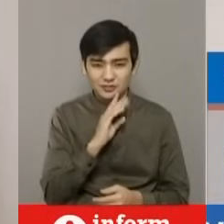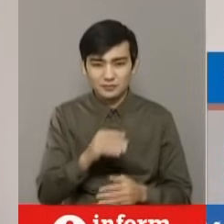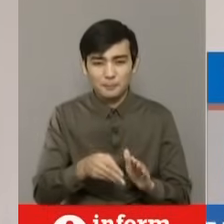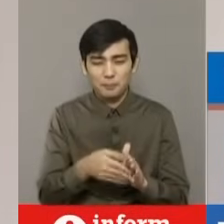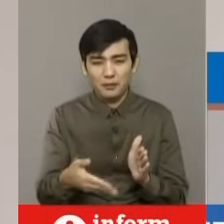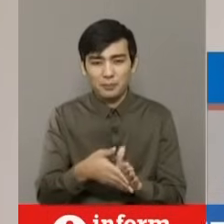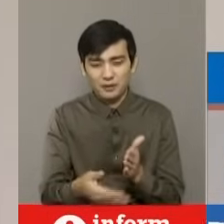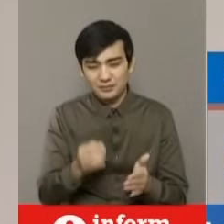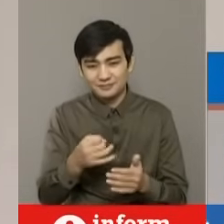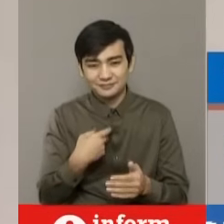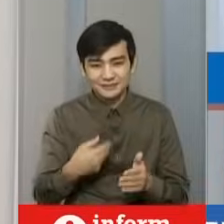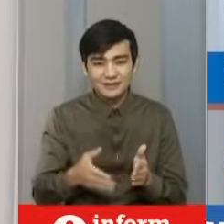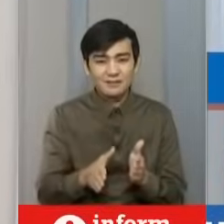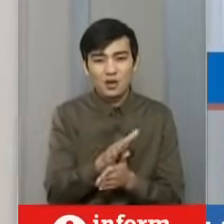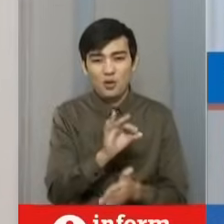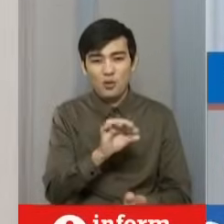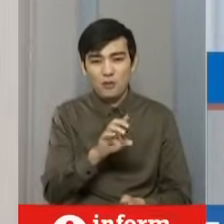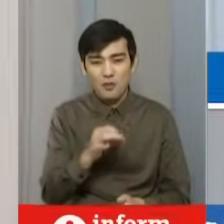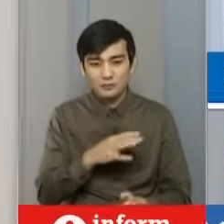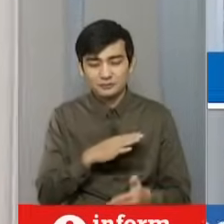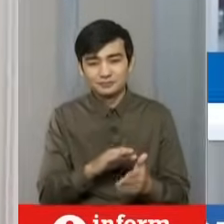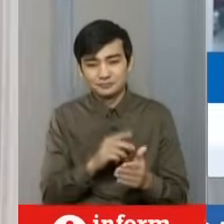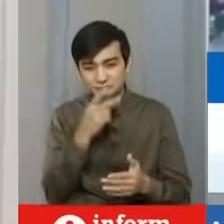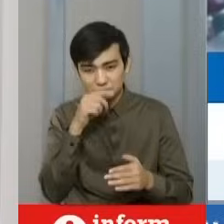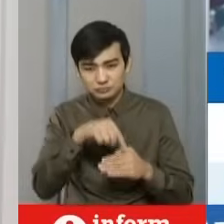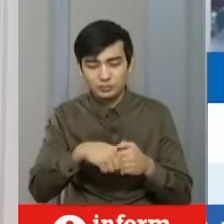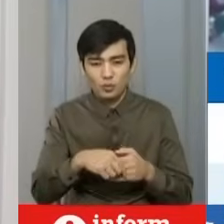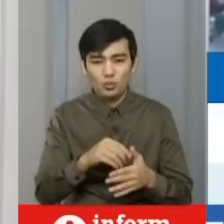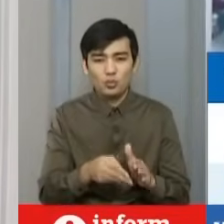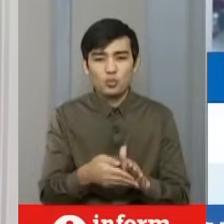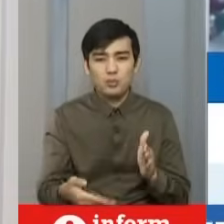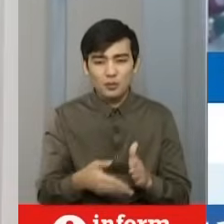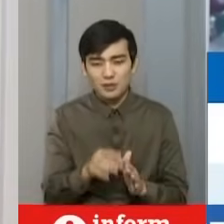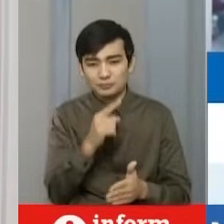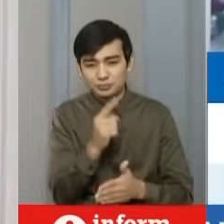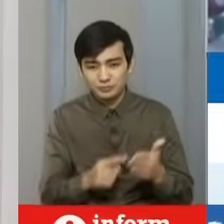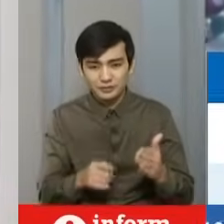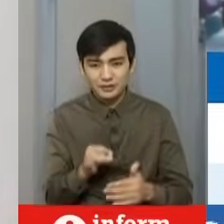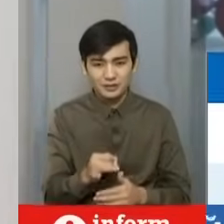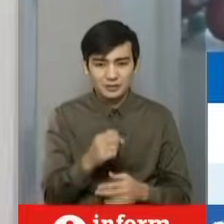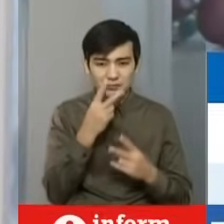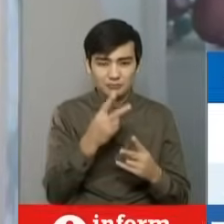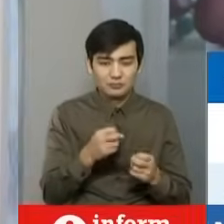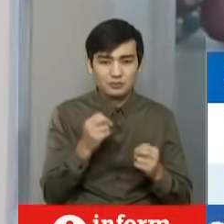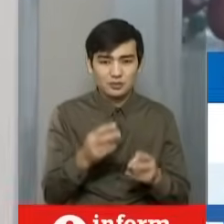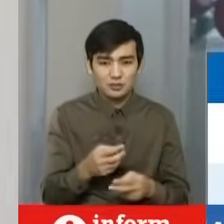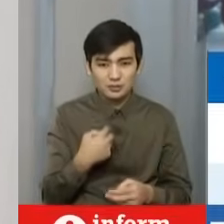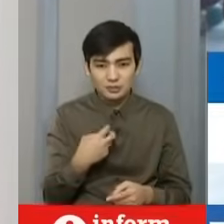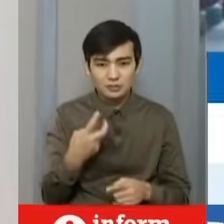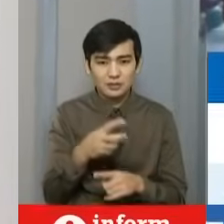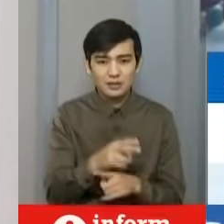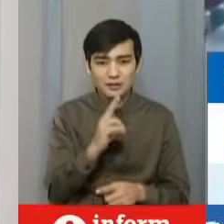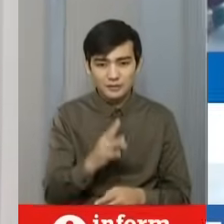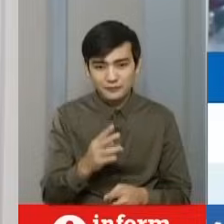отваливается кусок стены вернулись и я вот уже увидела вот эти все трещины уже спокойно как бы осмотрели